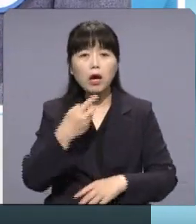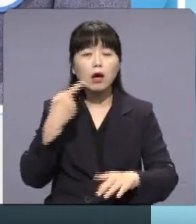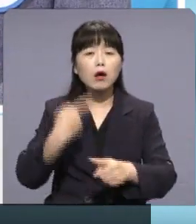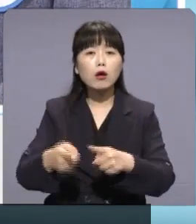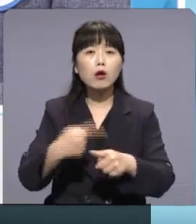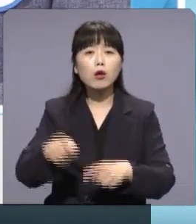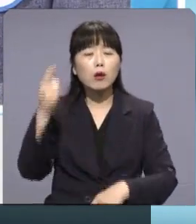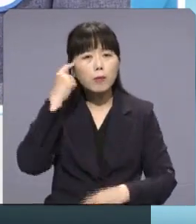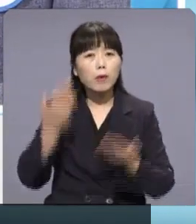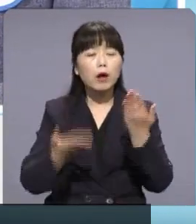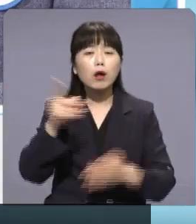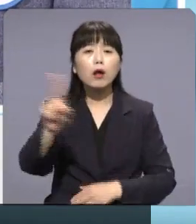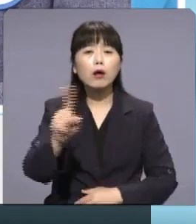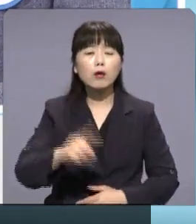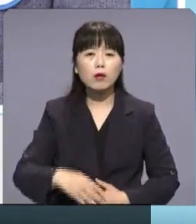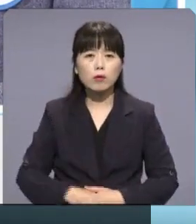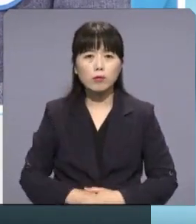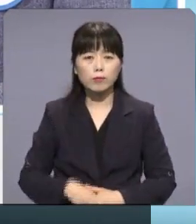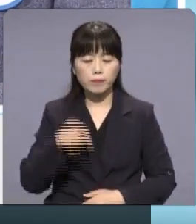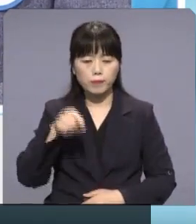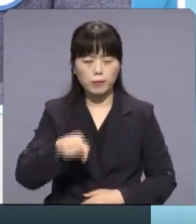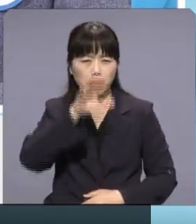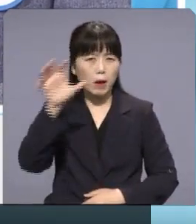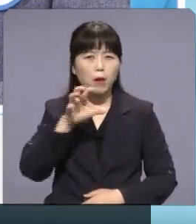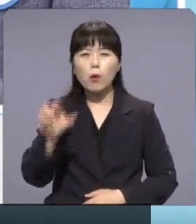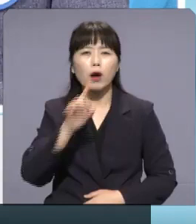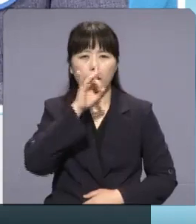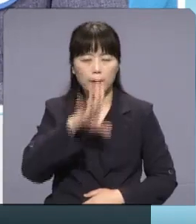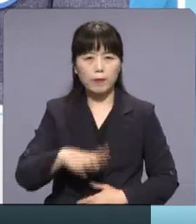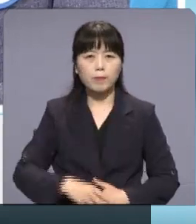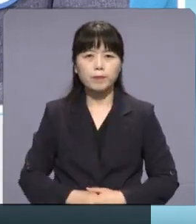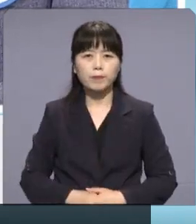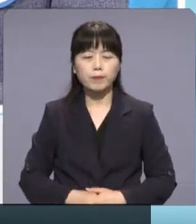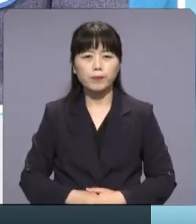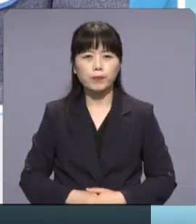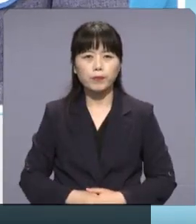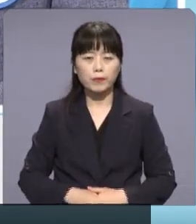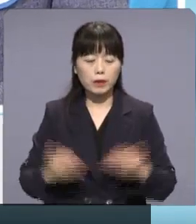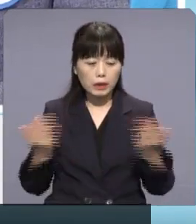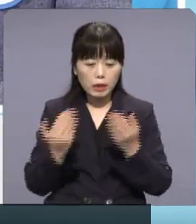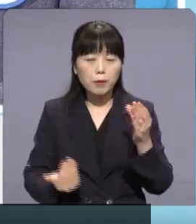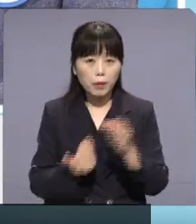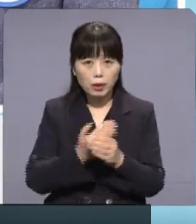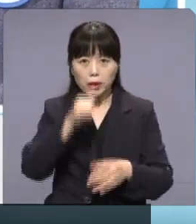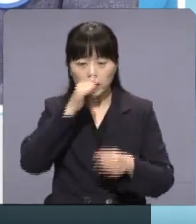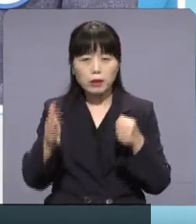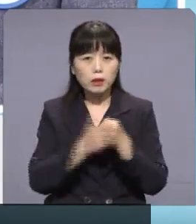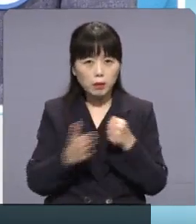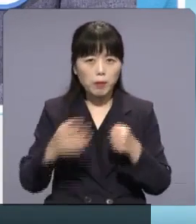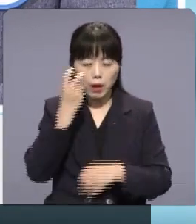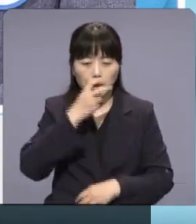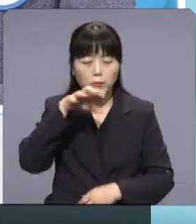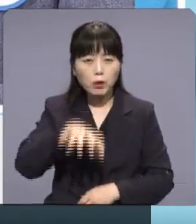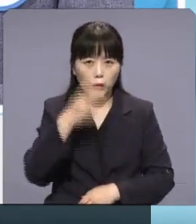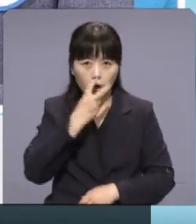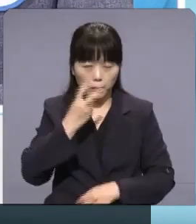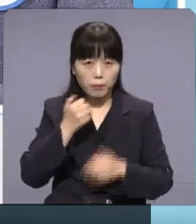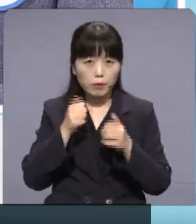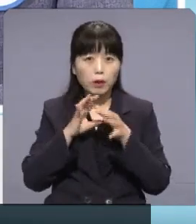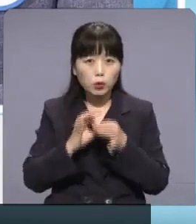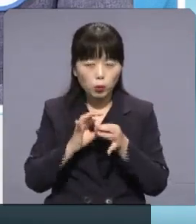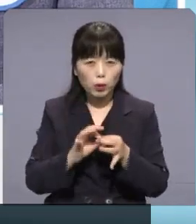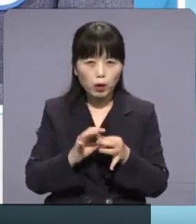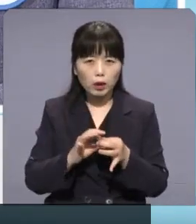네. 다른 판단을 할 겁니까? 이래서는 안 될 것 같아요. 그래서 어차피 일이 벌어졌으니까 감사원 감사를 통해서